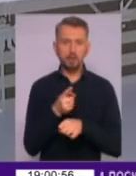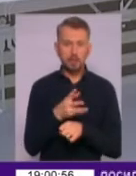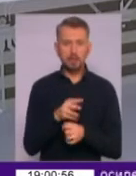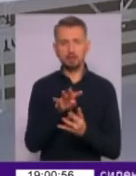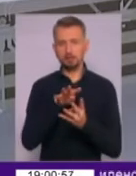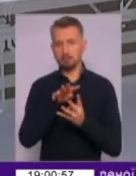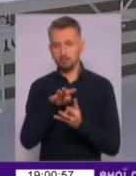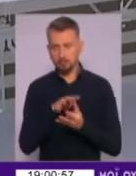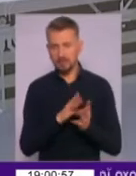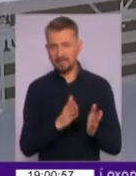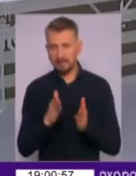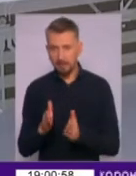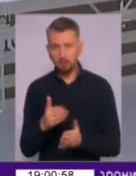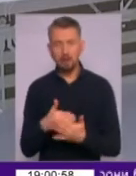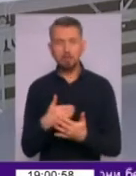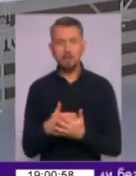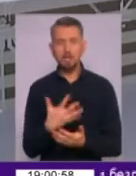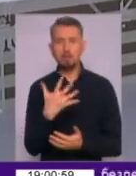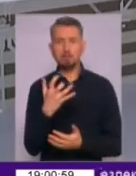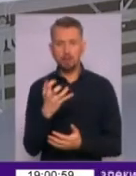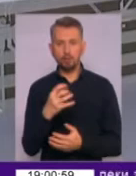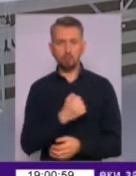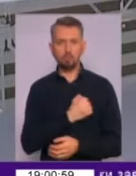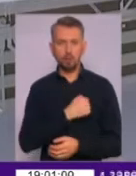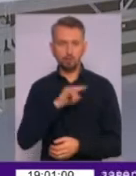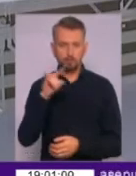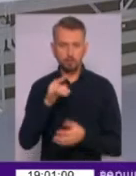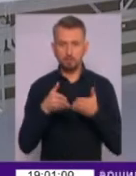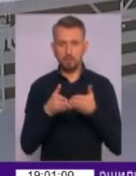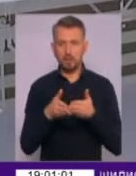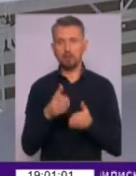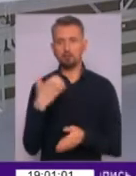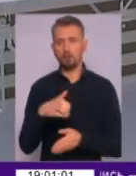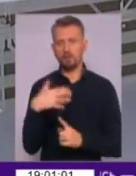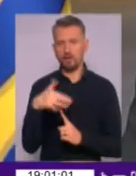вогню, майже пів тисячі бойових літаків, кораблів та сотні вертольотів.